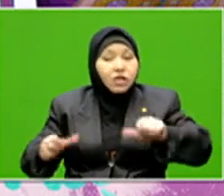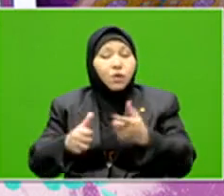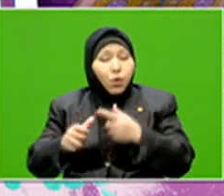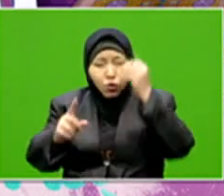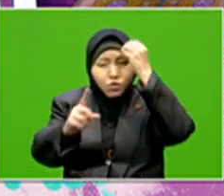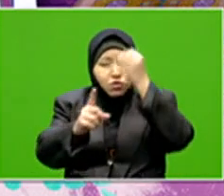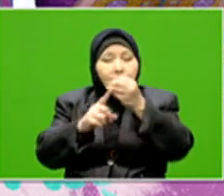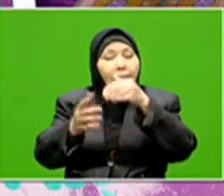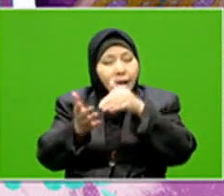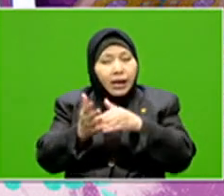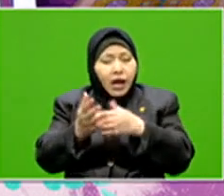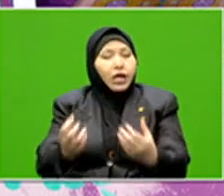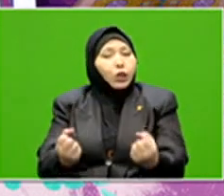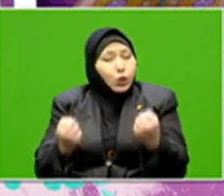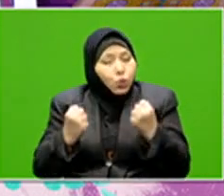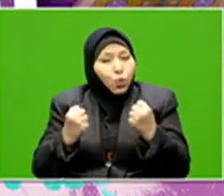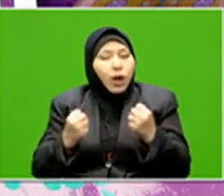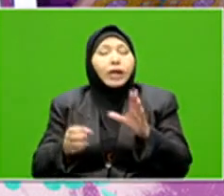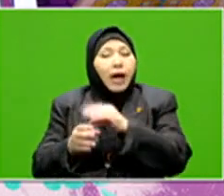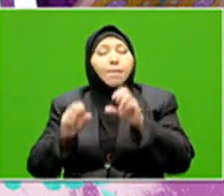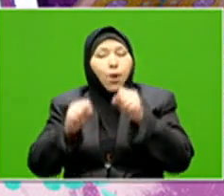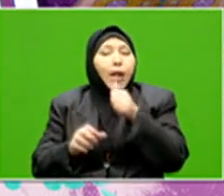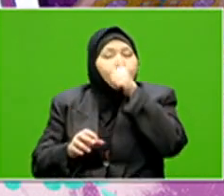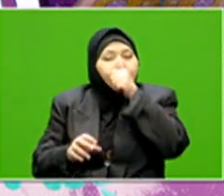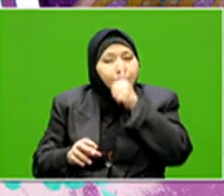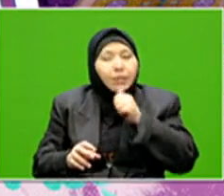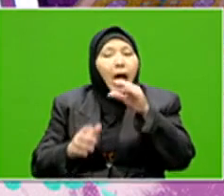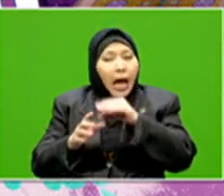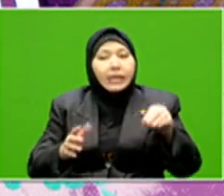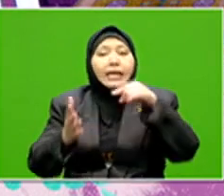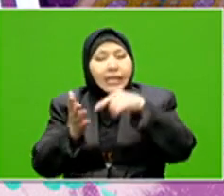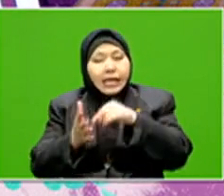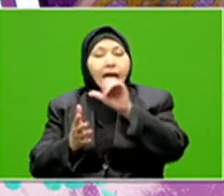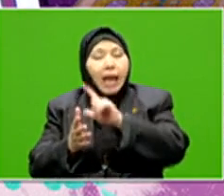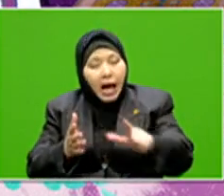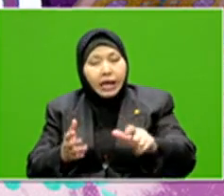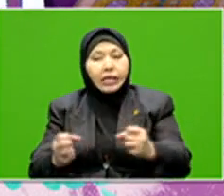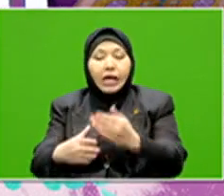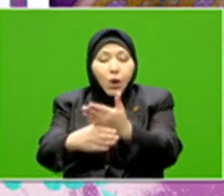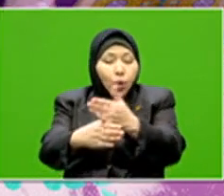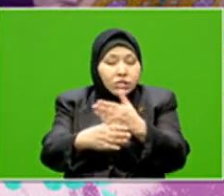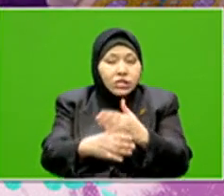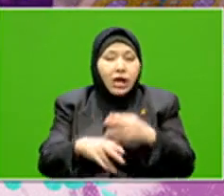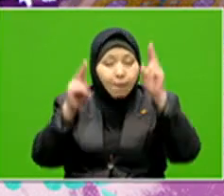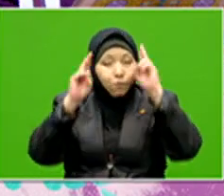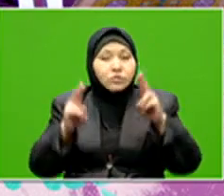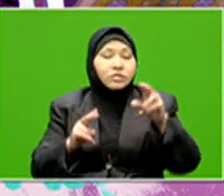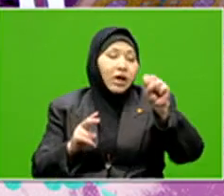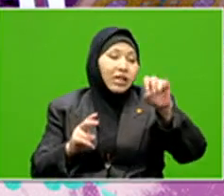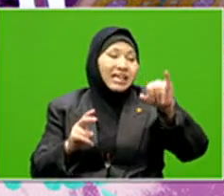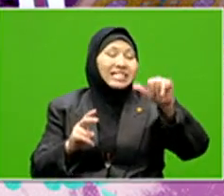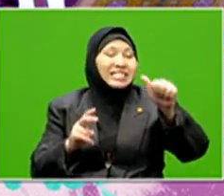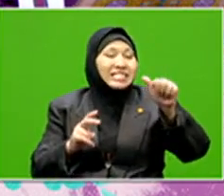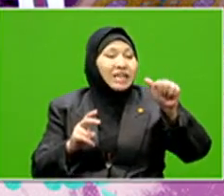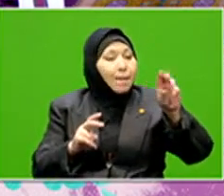ni makin lagi kuat dan makin lagi boleh bersabar. Dan inilah yang dikongsikan Ustaz Samsul sebentar tadi. Kita berada pada